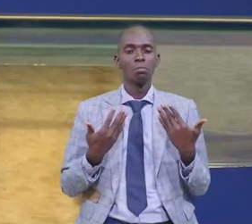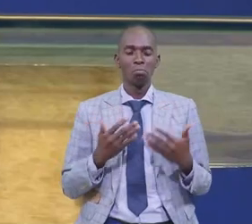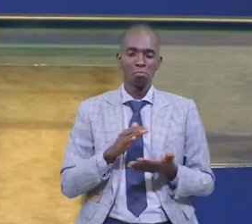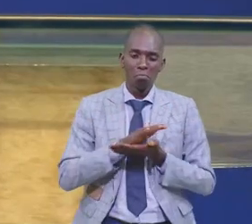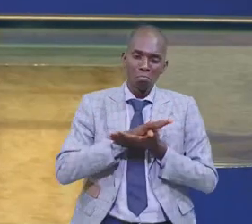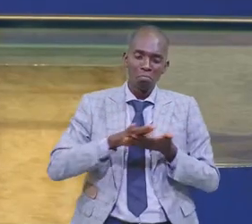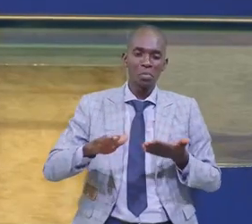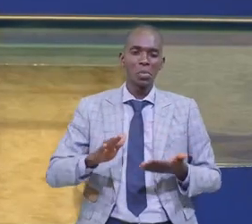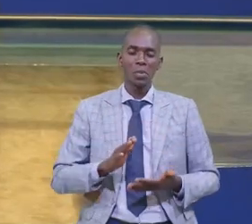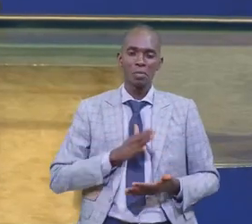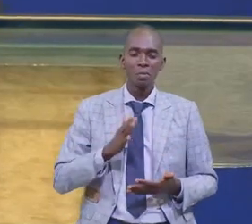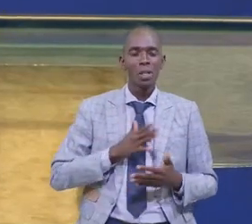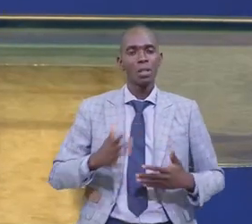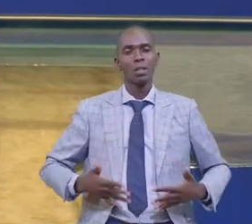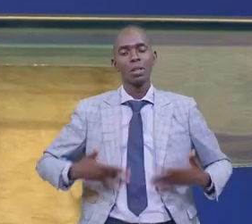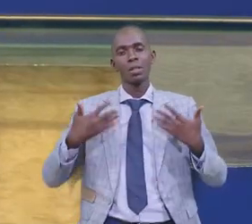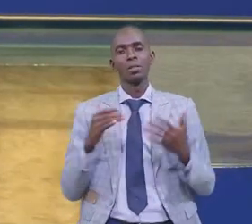Une vie modérée.